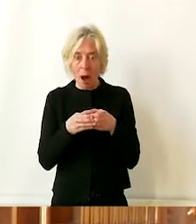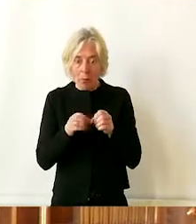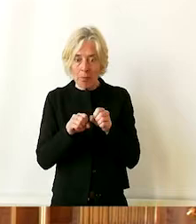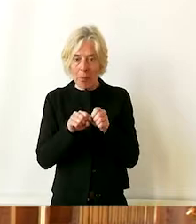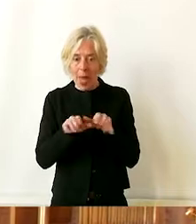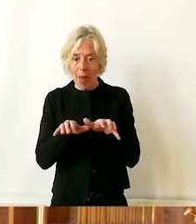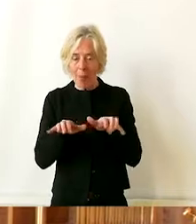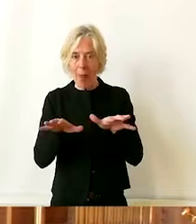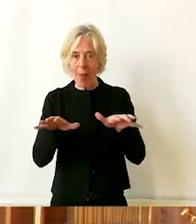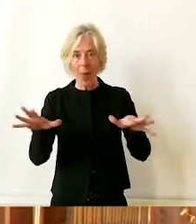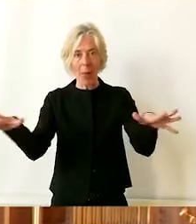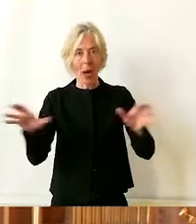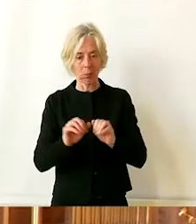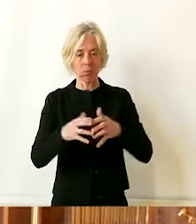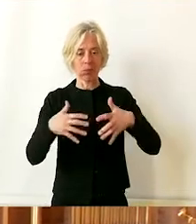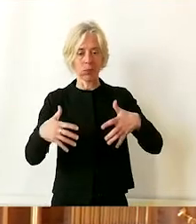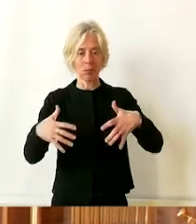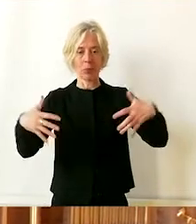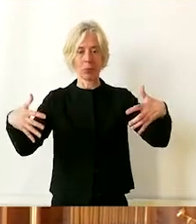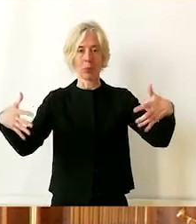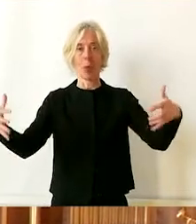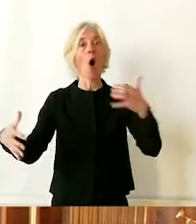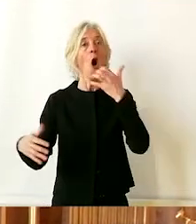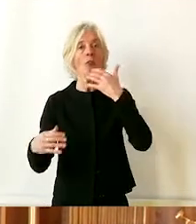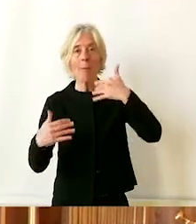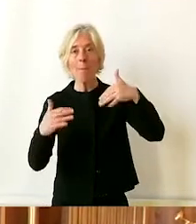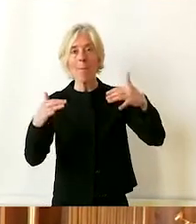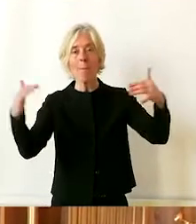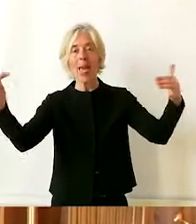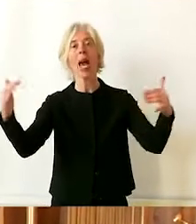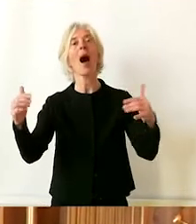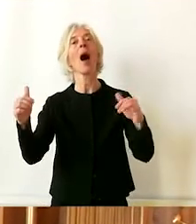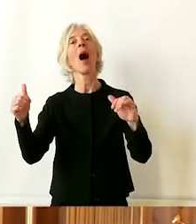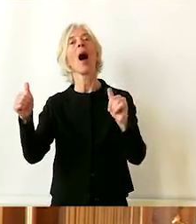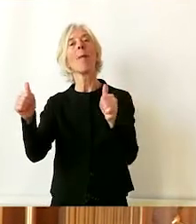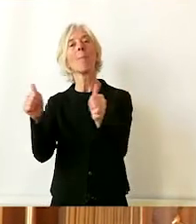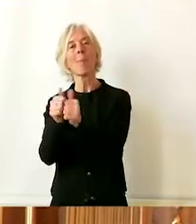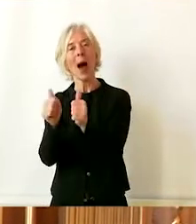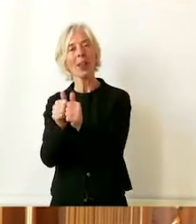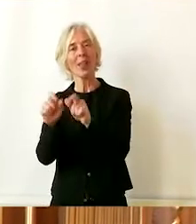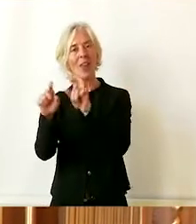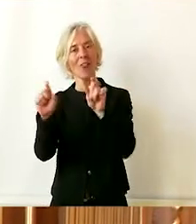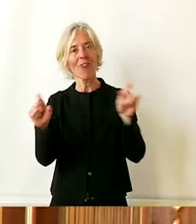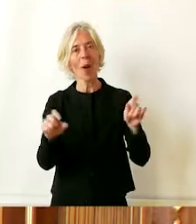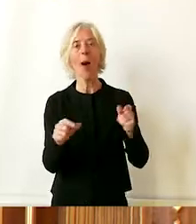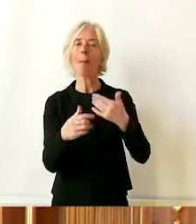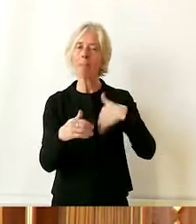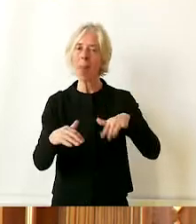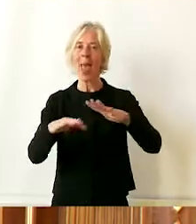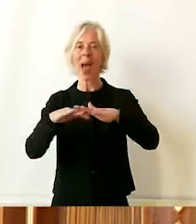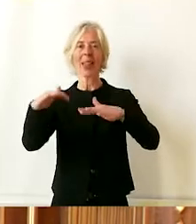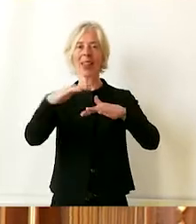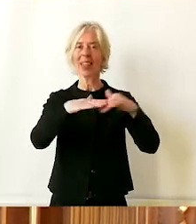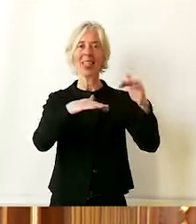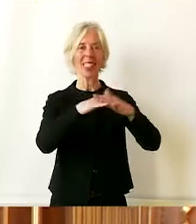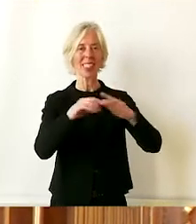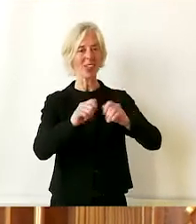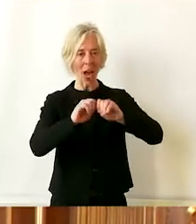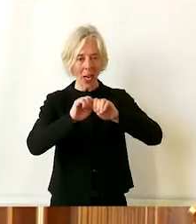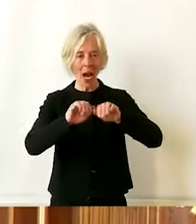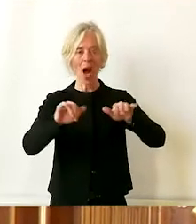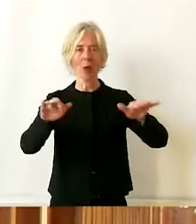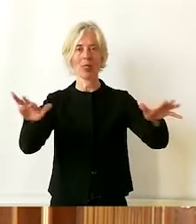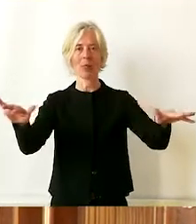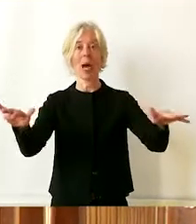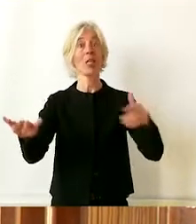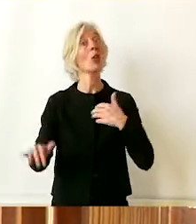und Partnerorganisationen bald dabei sind. Wir erhoffen uns einen regen Austausch in Netzwerken und wir erhoffen uns das auch nicht nur, indem